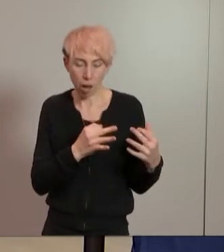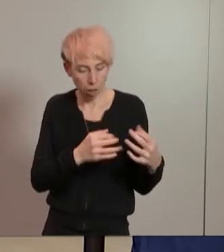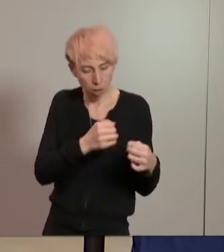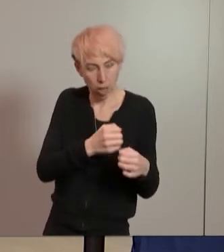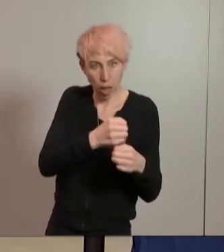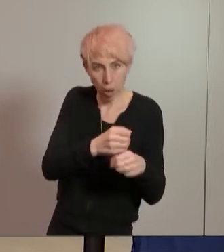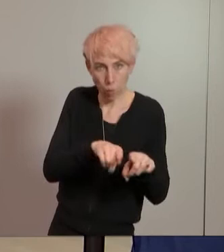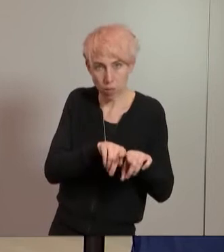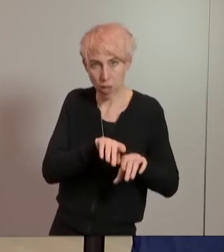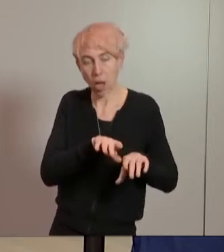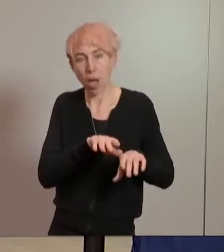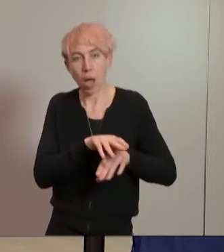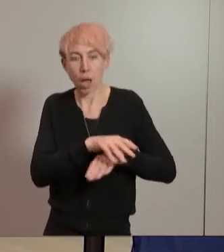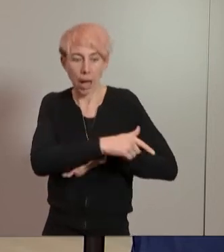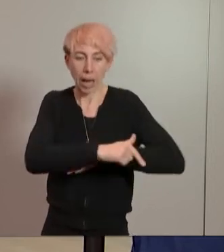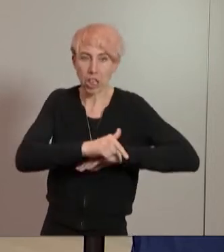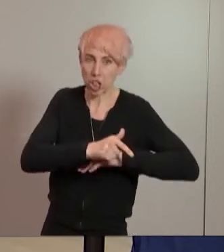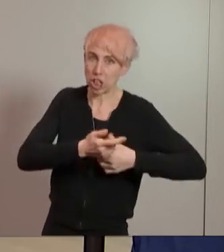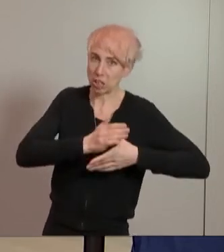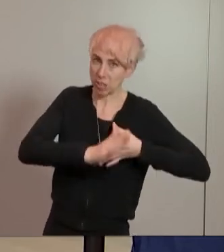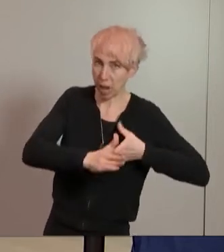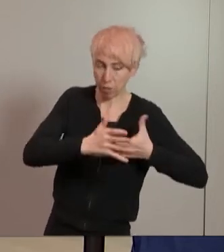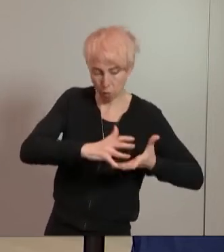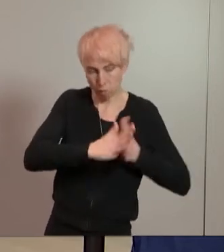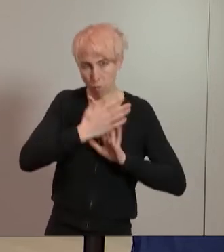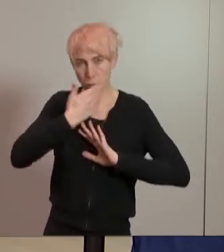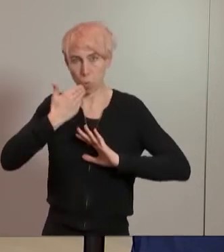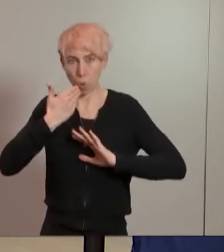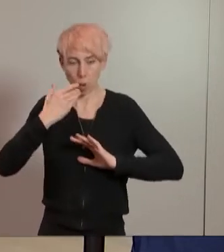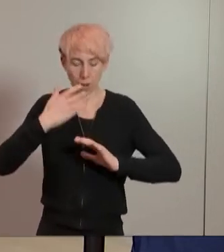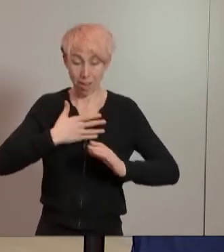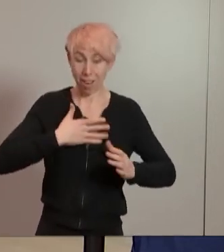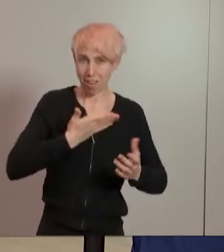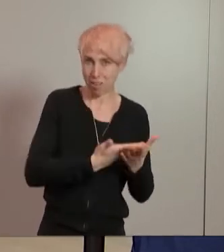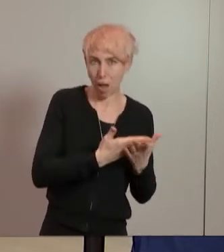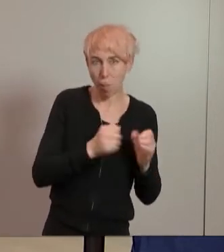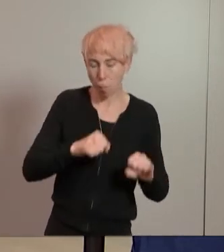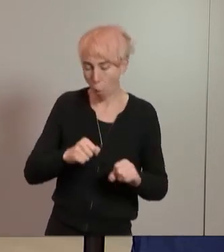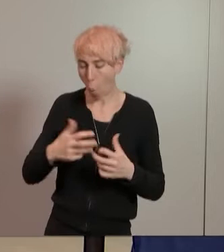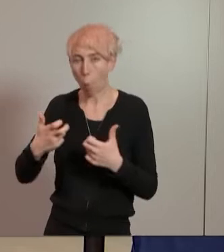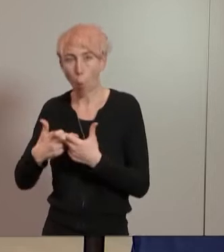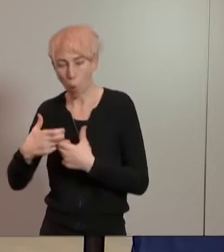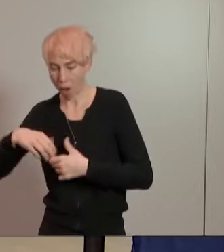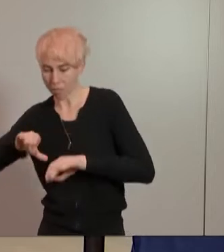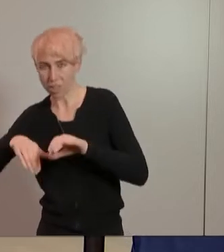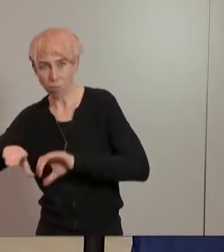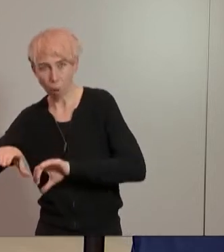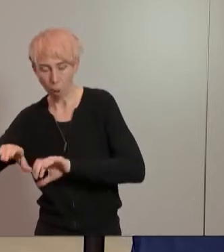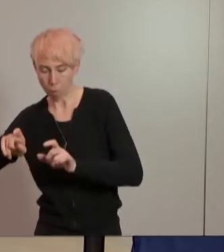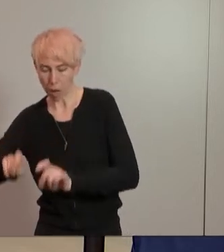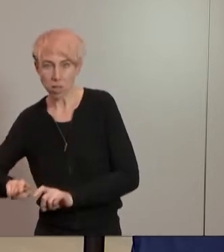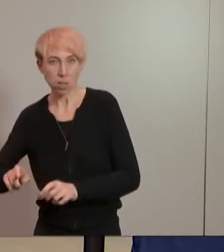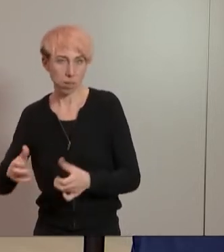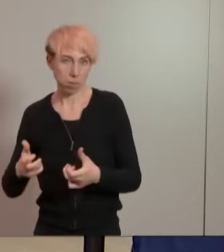de régie directe. Parce que pour nous, c'est un levier pour baisser les coûts d'investissement dans le cadre de construction, notamment